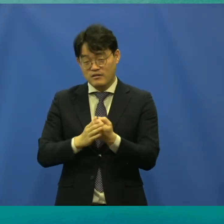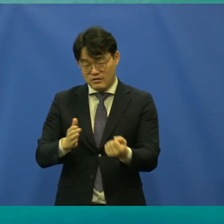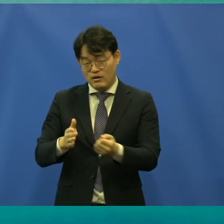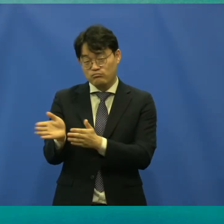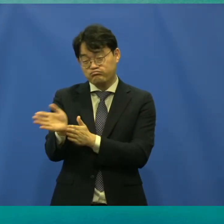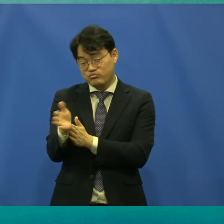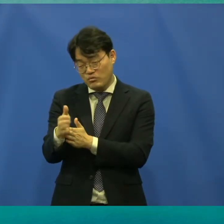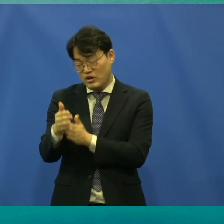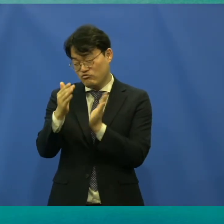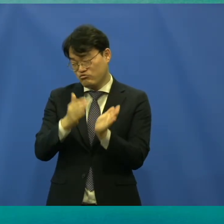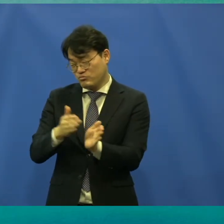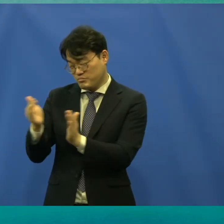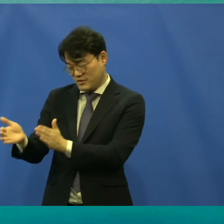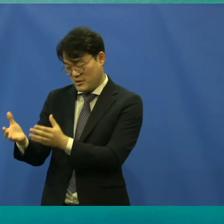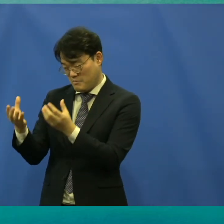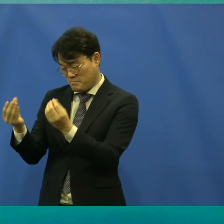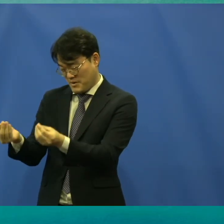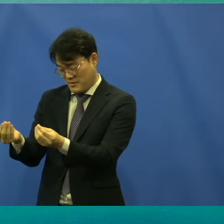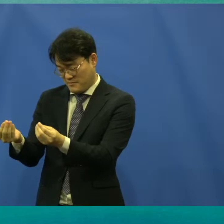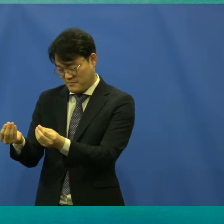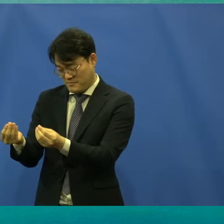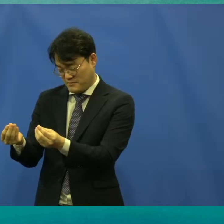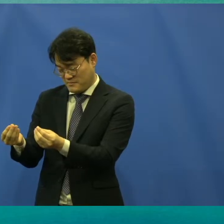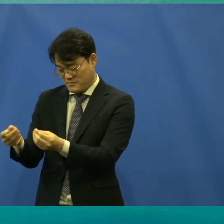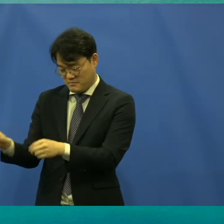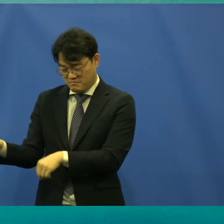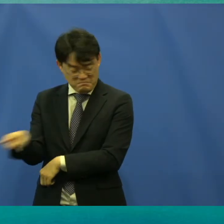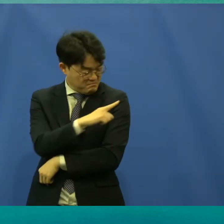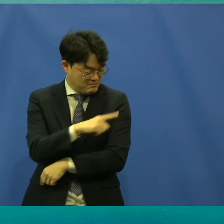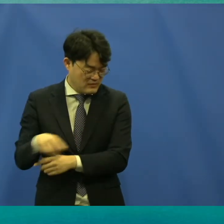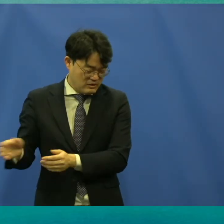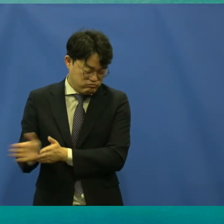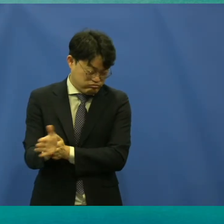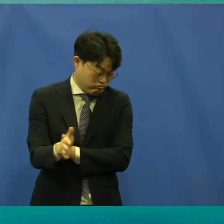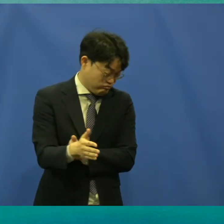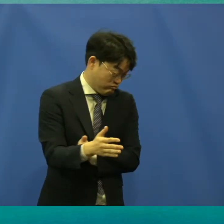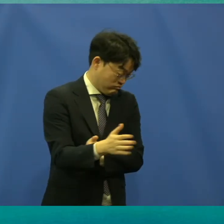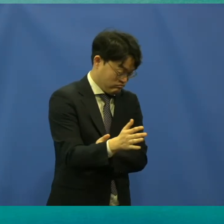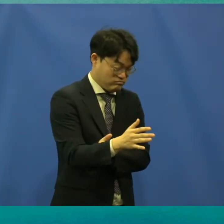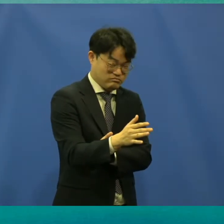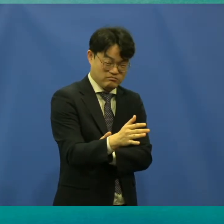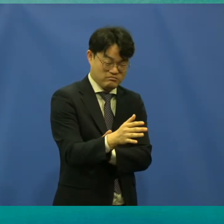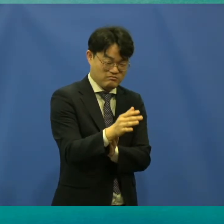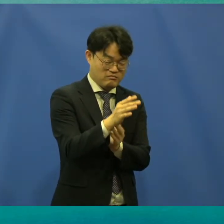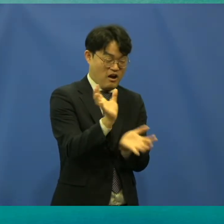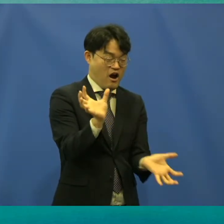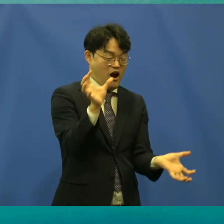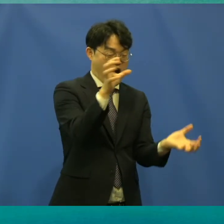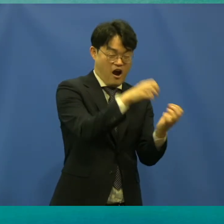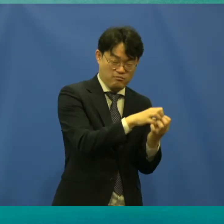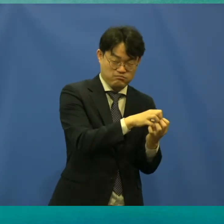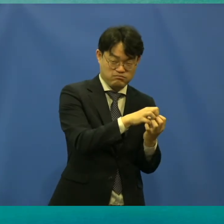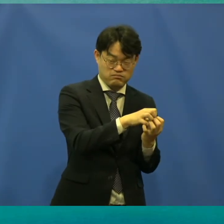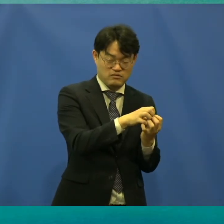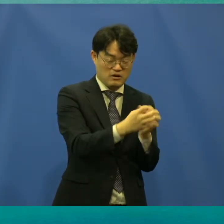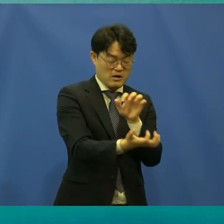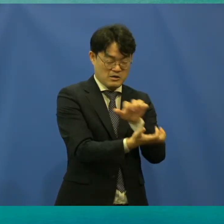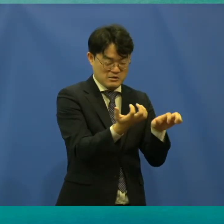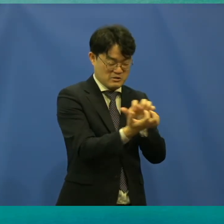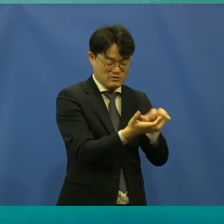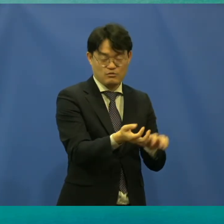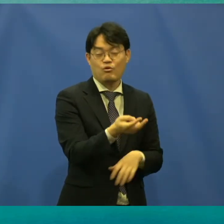하나님은, 요나서에서 우리는 하나님은 곳곳에 하나님이 이미 준비해 놓으신 것을 우리가 많이